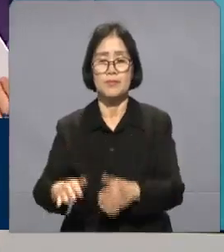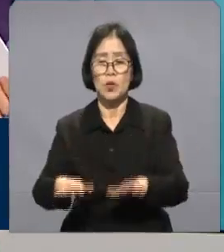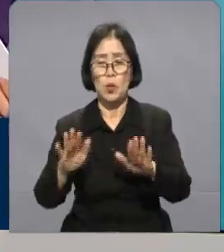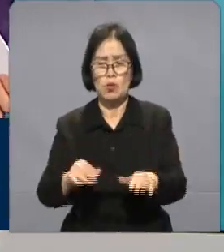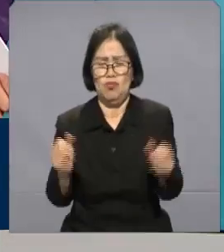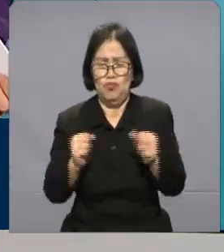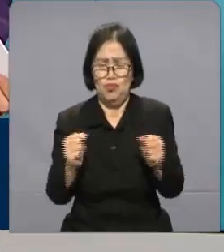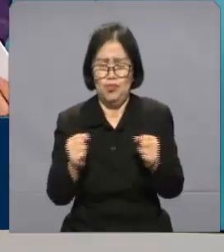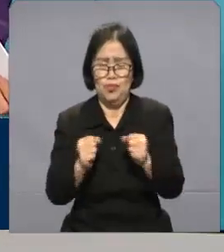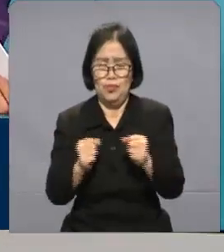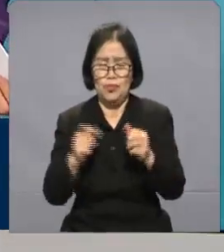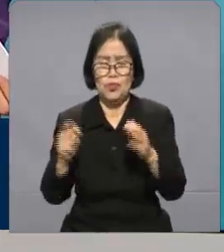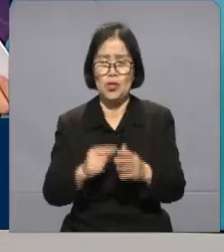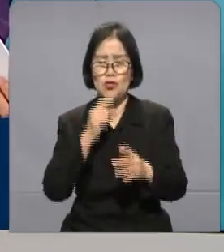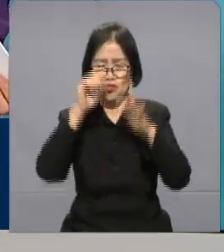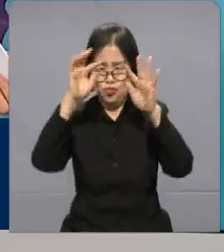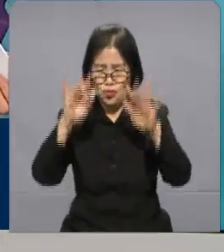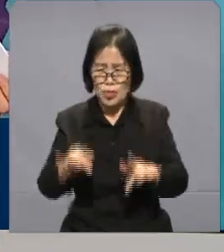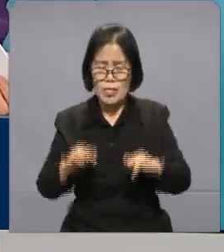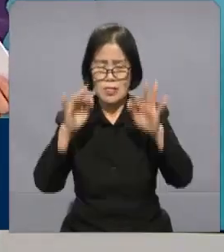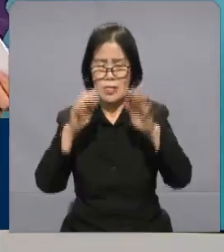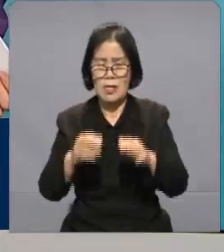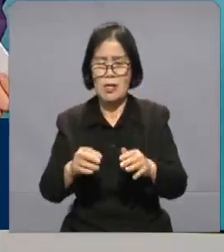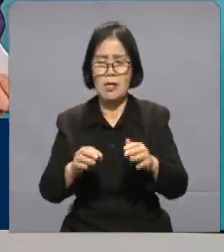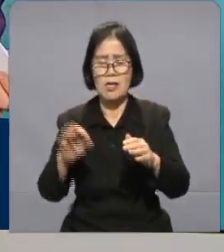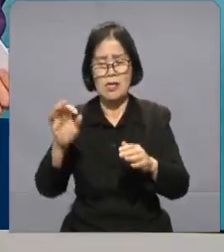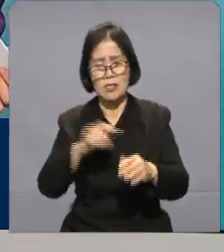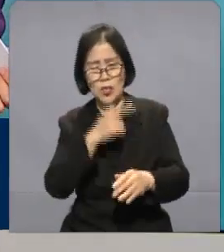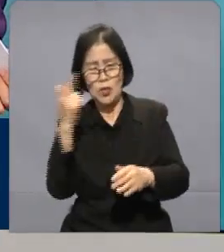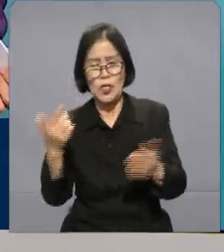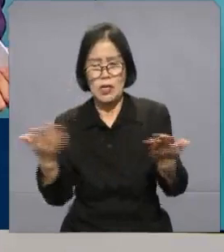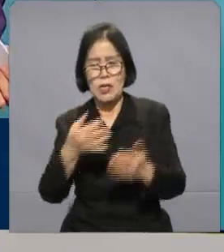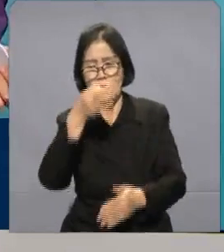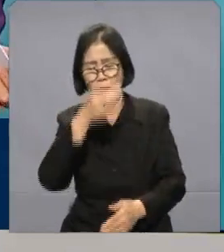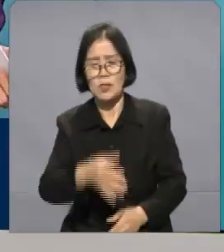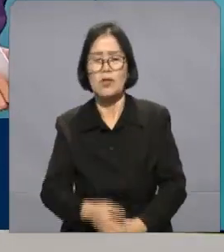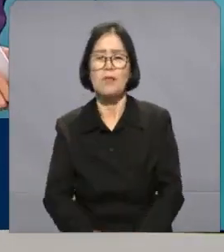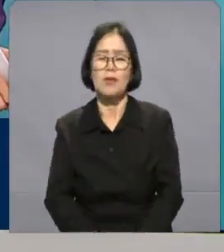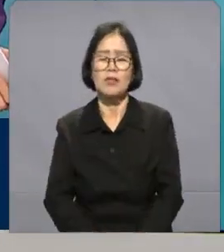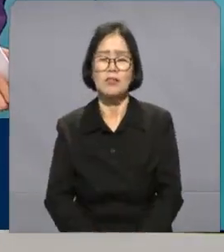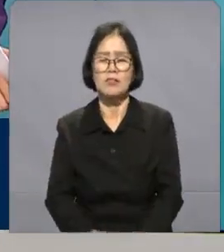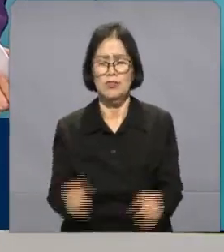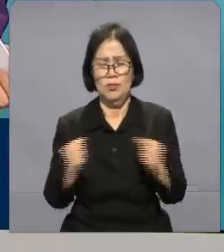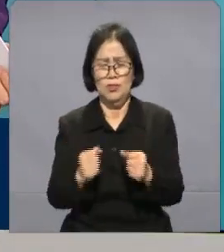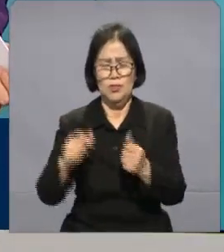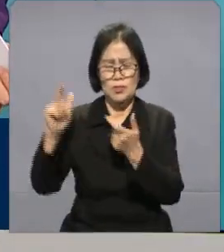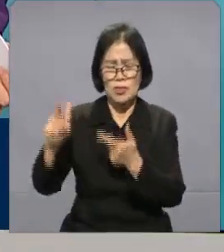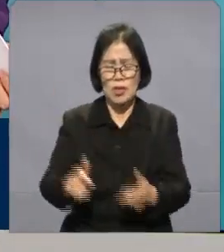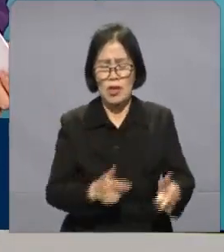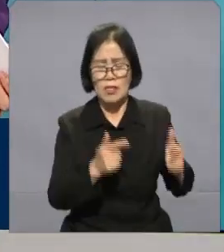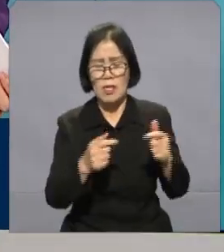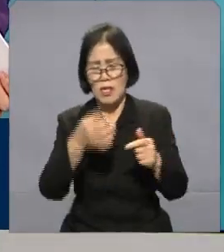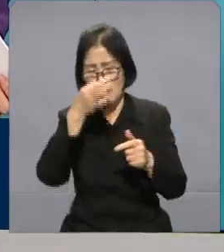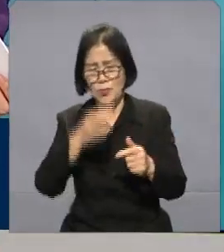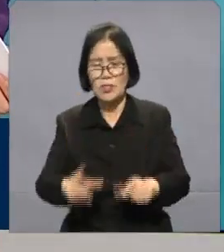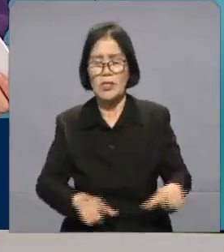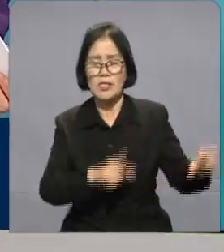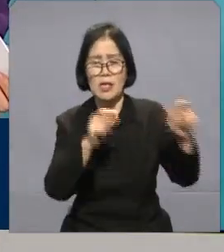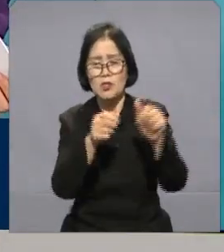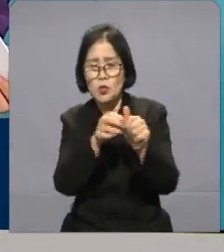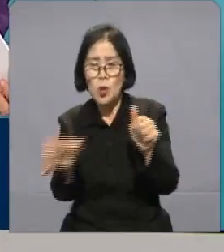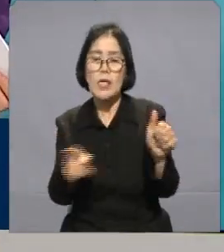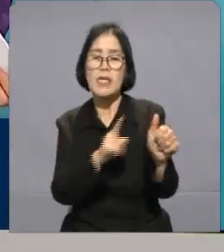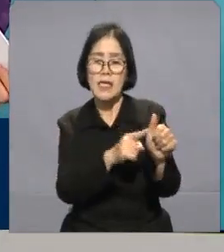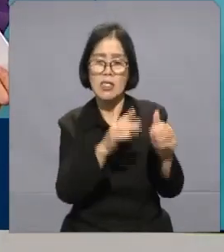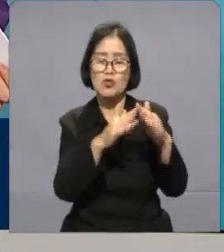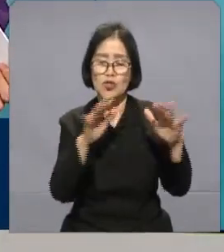오늘 매서운 추위 속에 눈이 내려 퇴근길 많이들 힘드셨죠. 겨울철 내내 힘든 시기를 견뎌야 하는 소외된 이웃들의